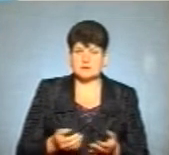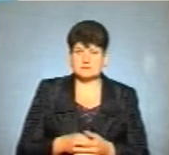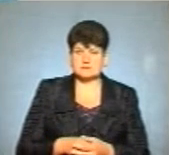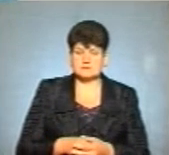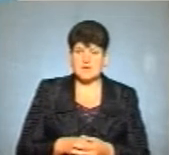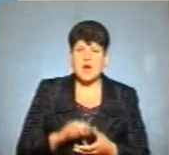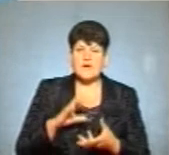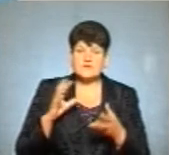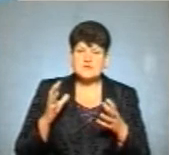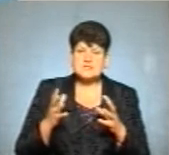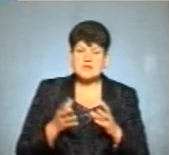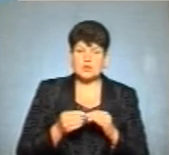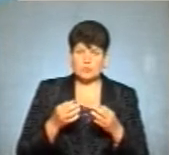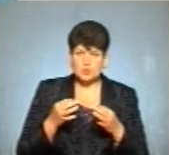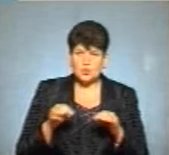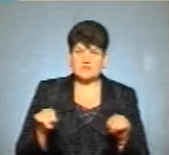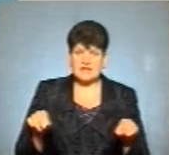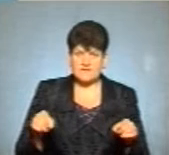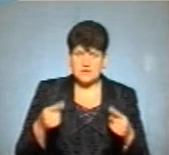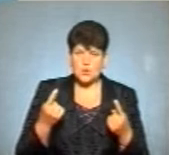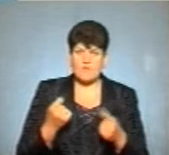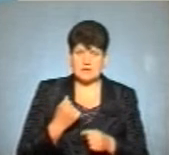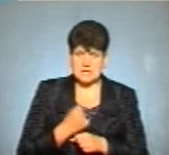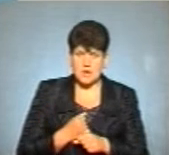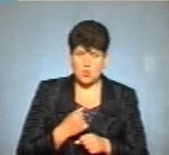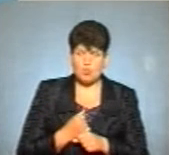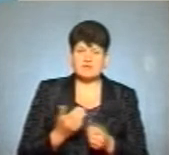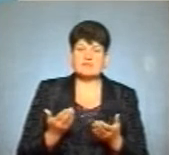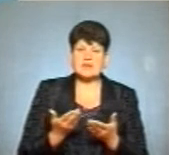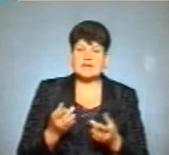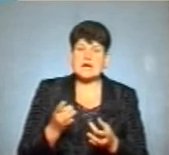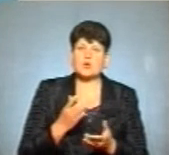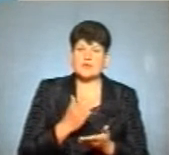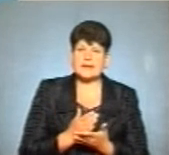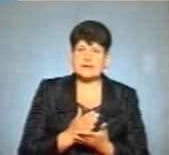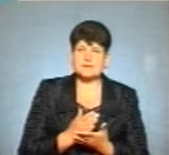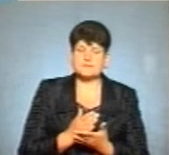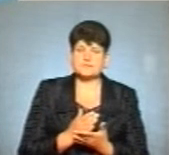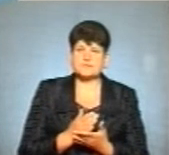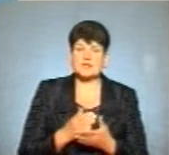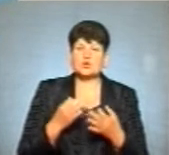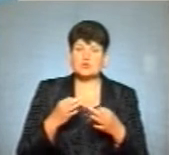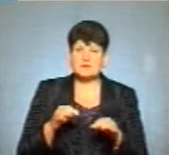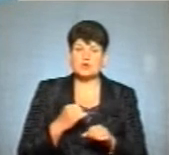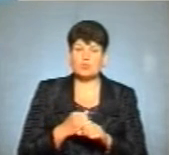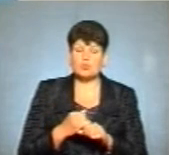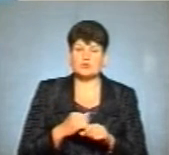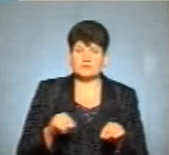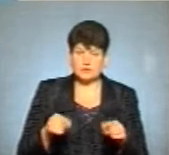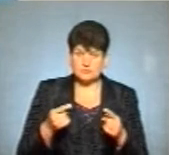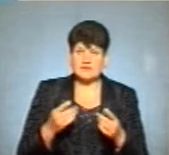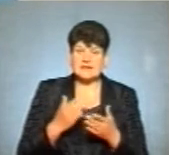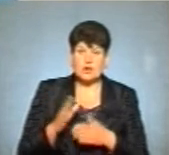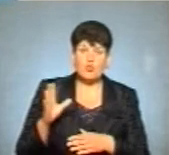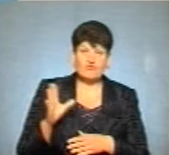Але загалом дозвіл на відновлення роботи у яких районах є? Дозвіл на відновлення роботи є